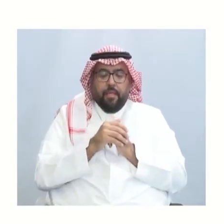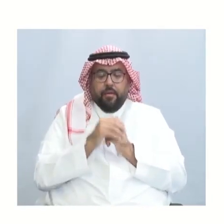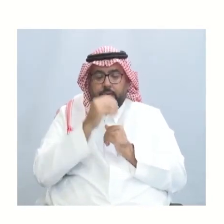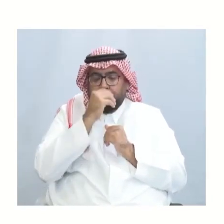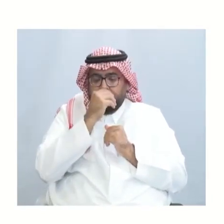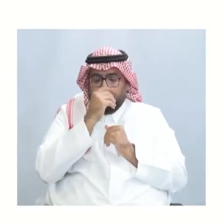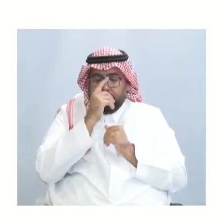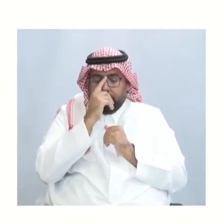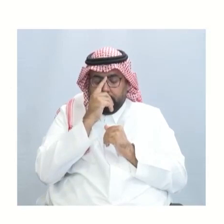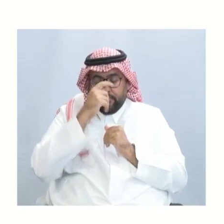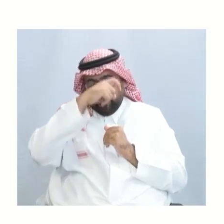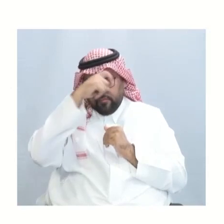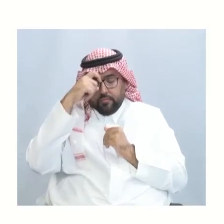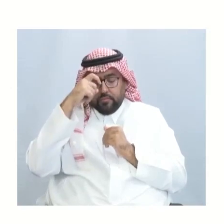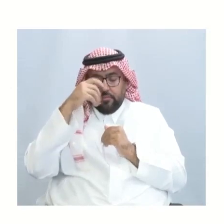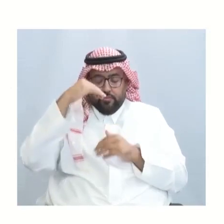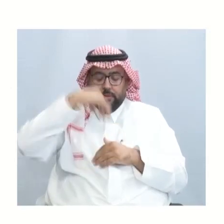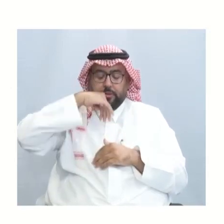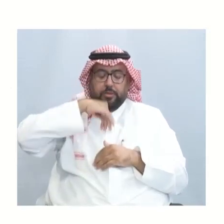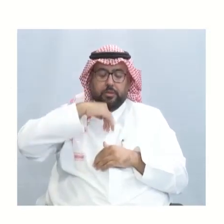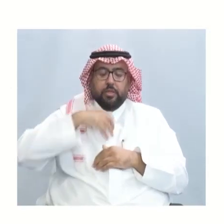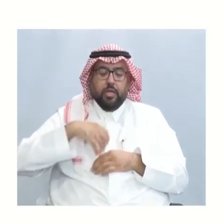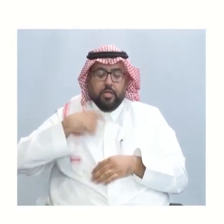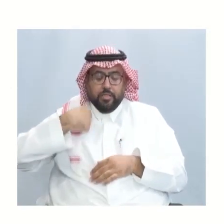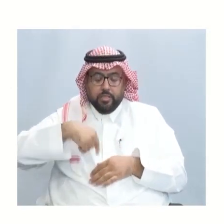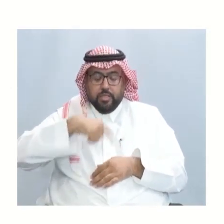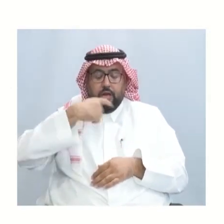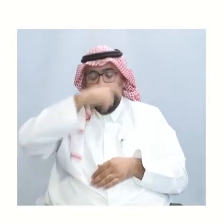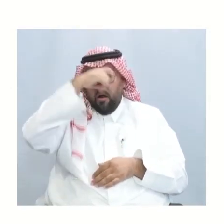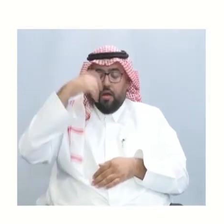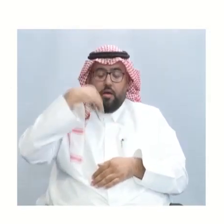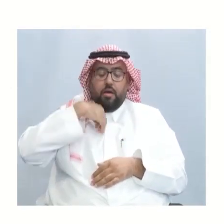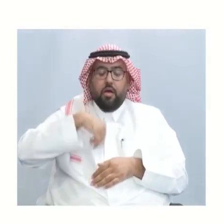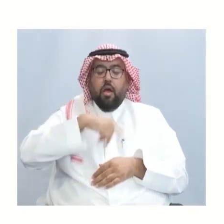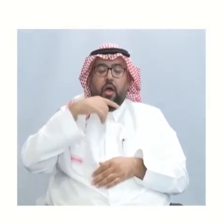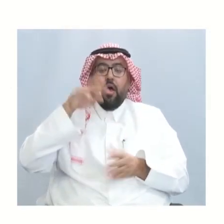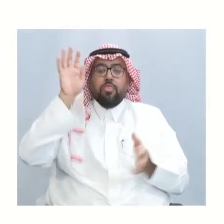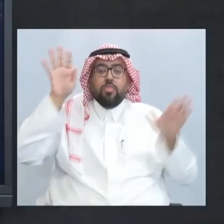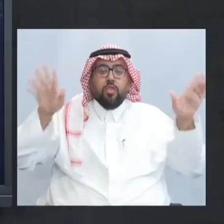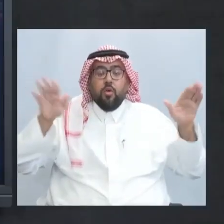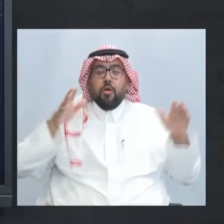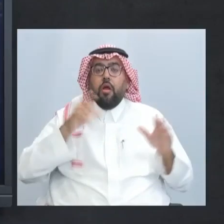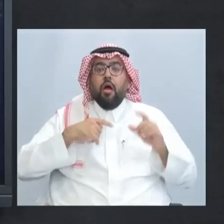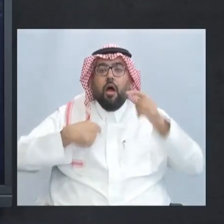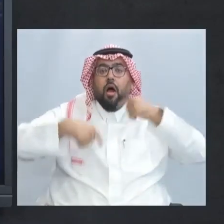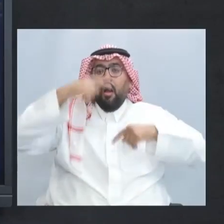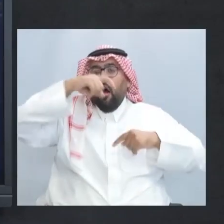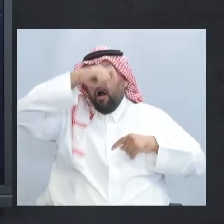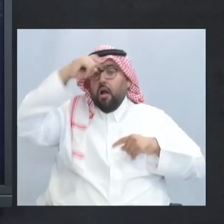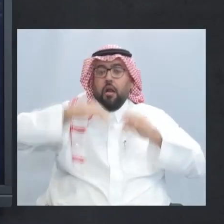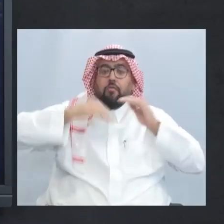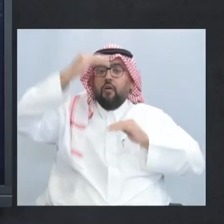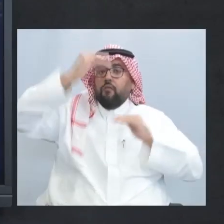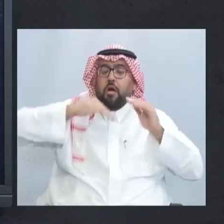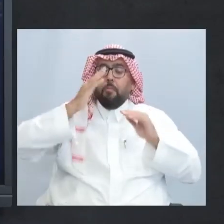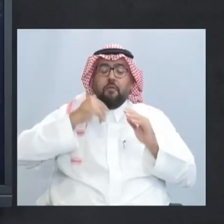قدرتها على انتاج الحراره الداخليه في اجسامها وحيوانات ثابته درجه حراره تولد درجه حرارتها داخليا وجود